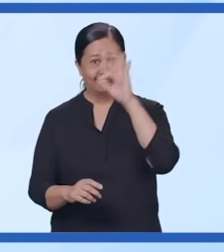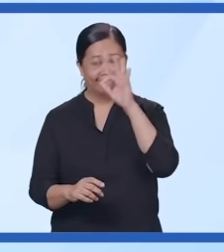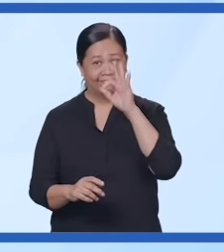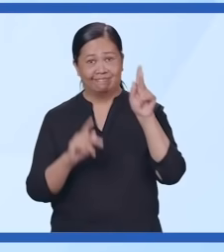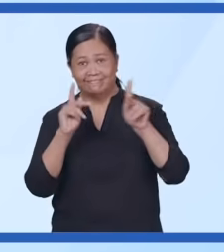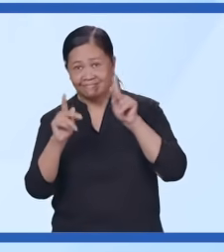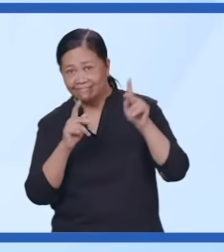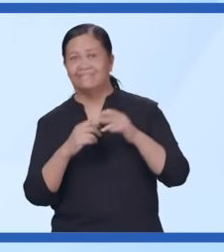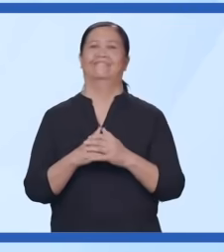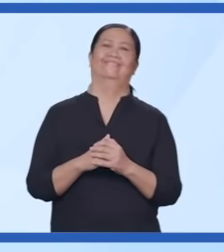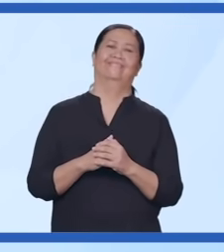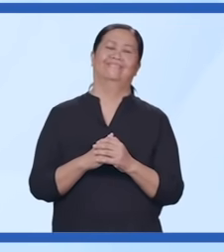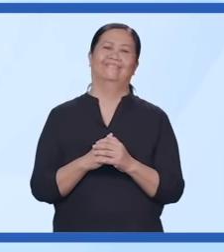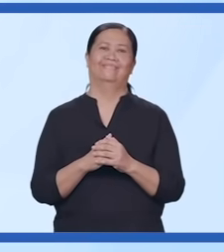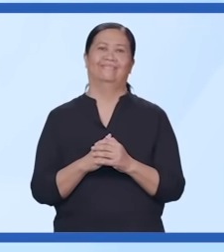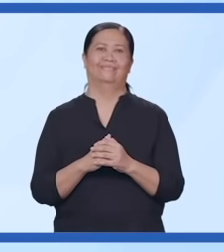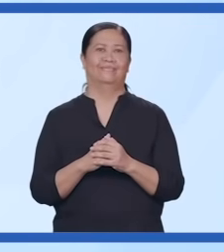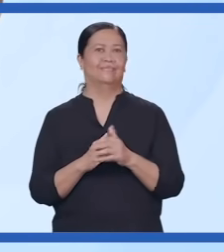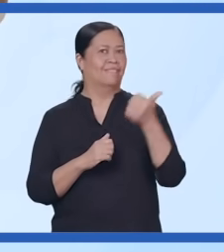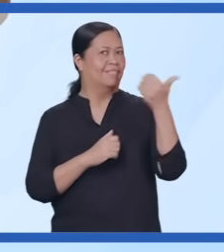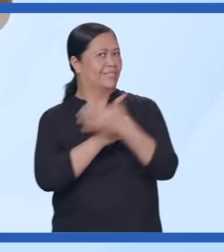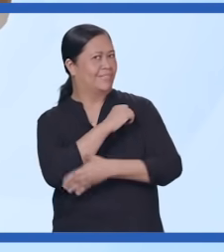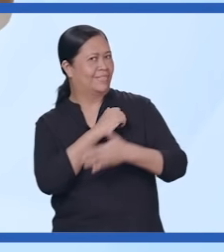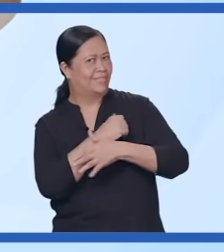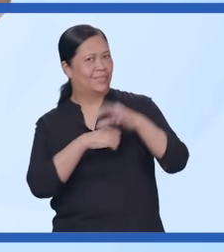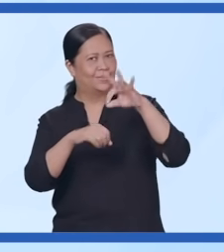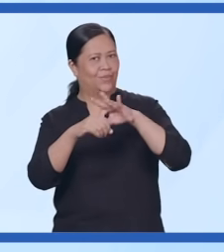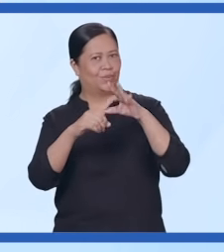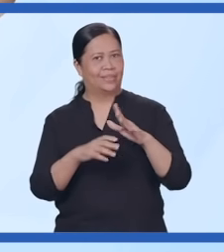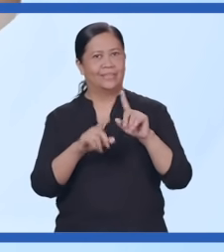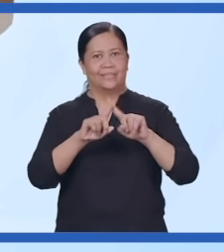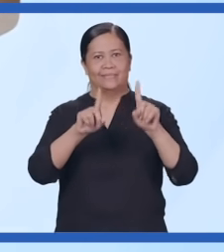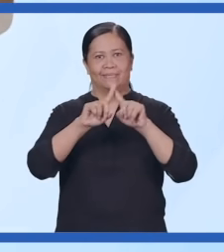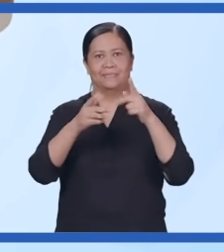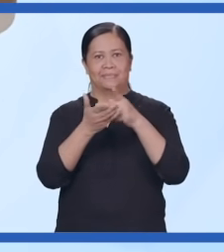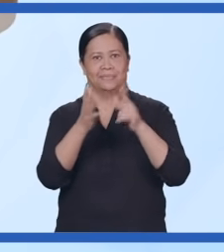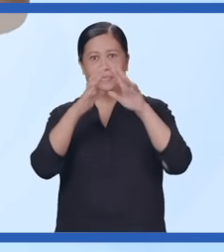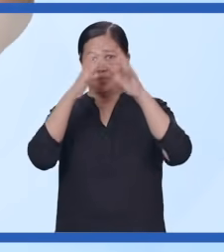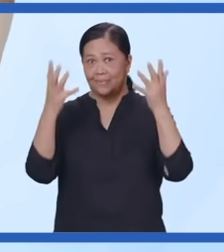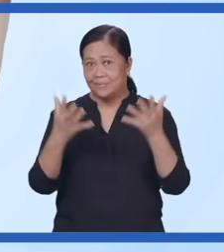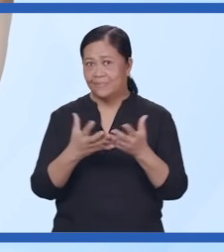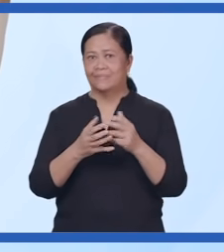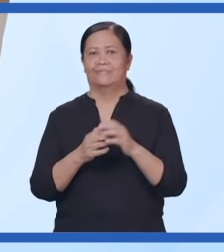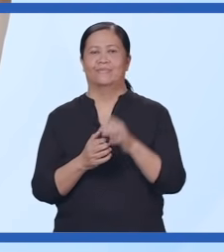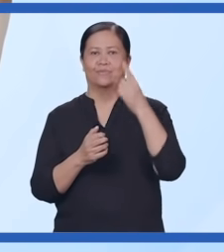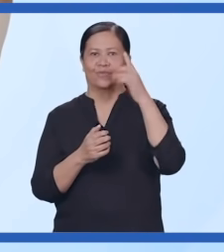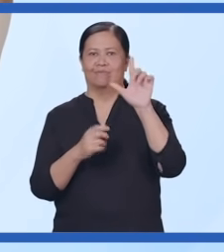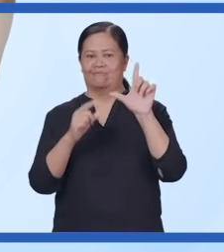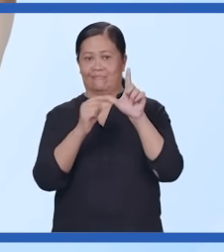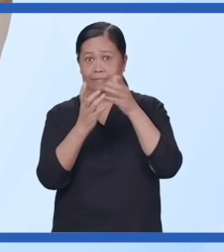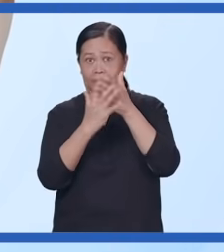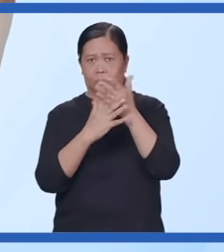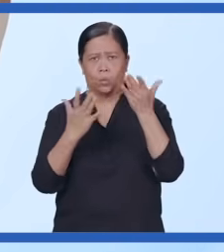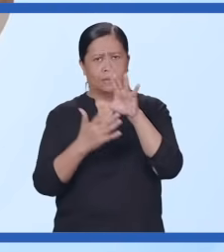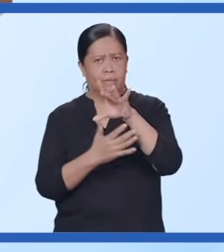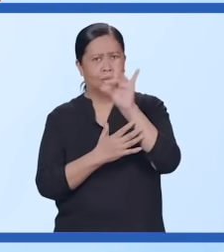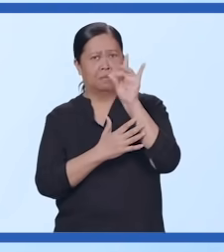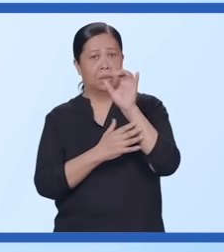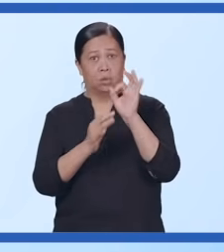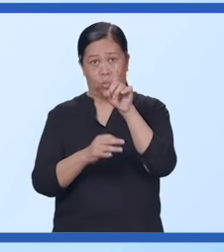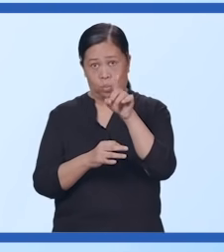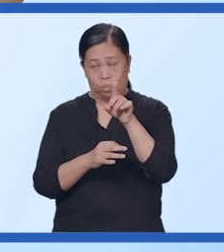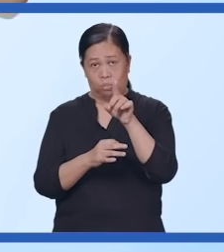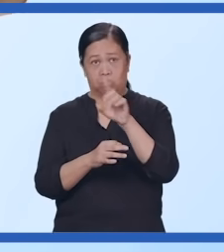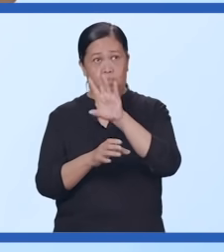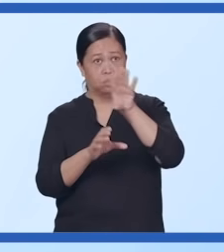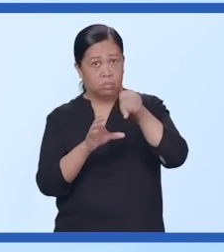Mga kababayan! Mga overseas voters natin sa iba't ibang panig ng mundo, ito naman po ang link kung saan nyo makikita kung kayo